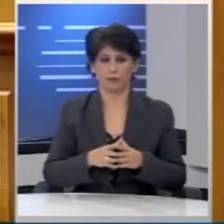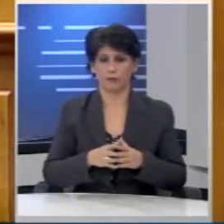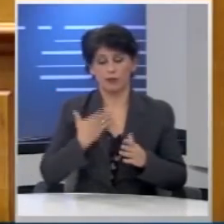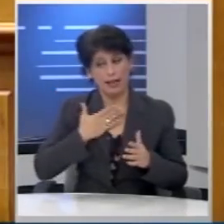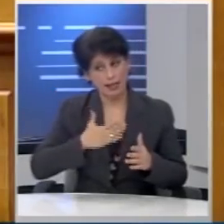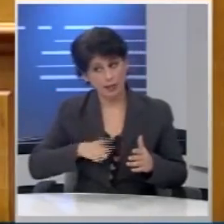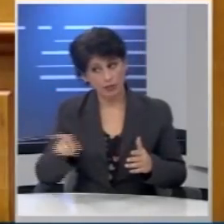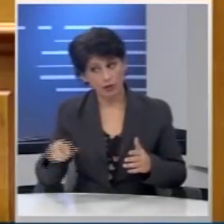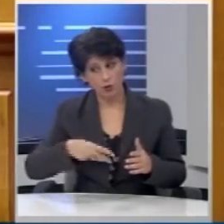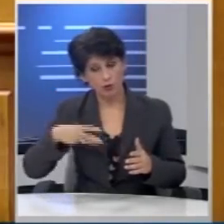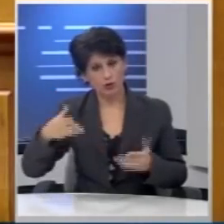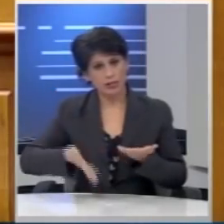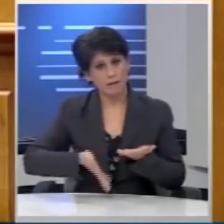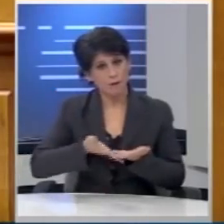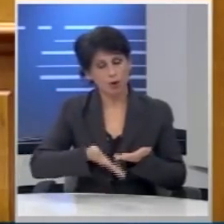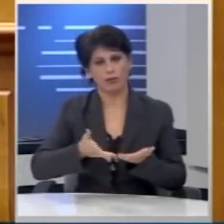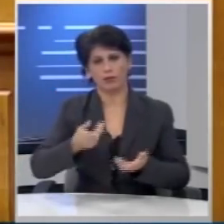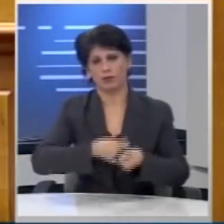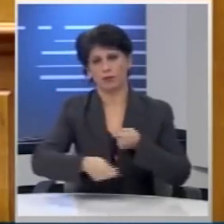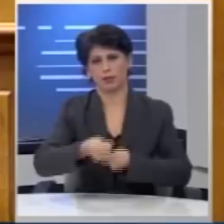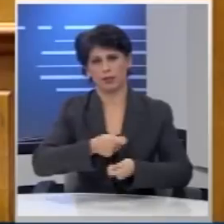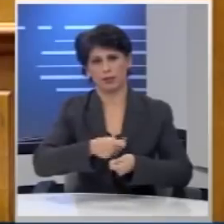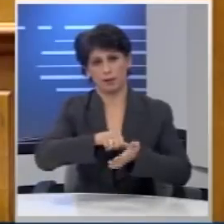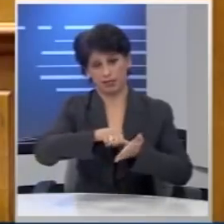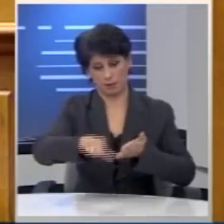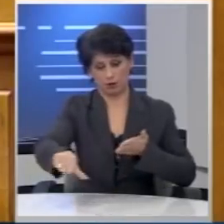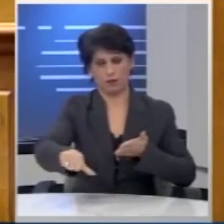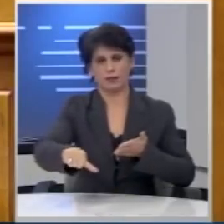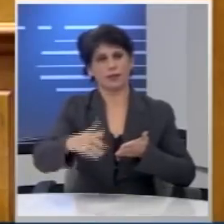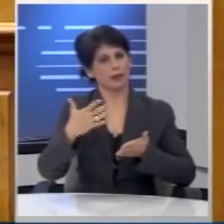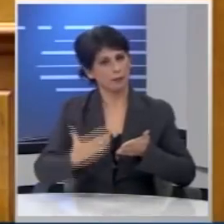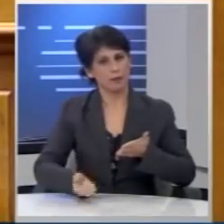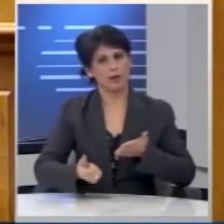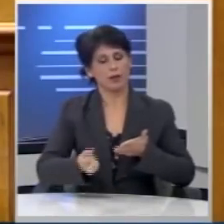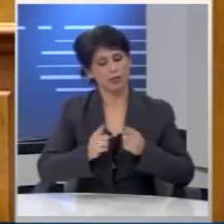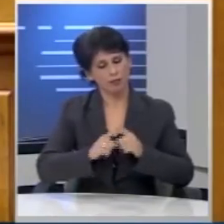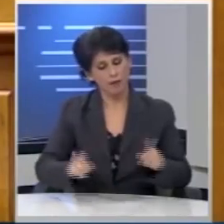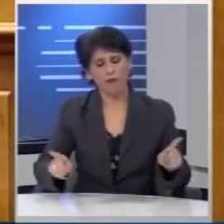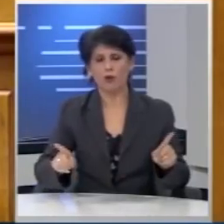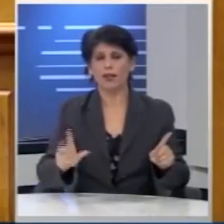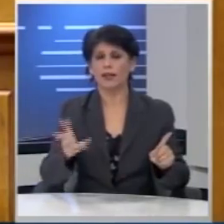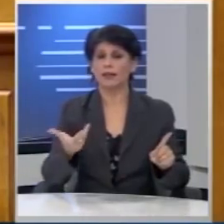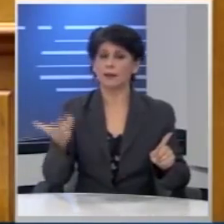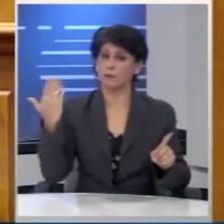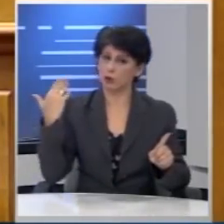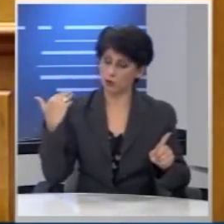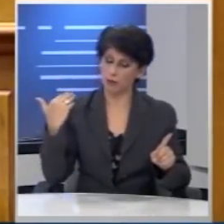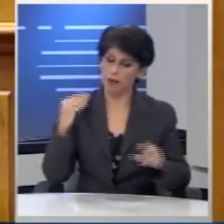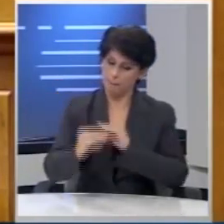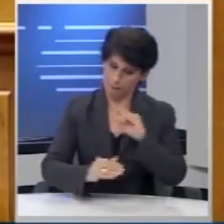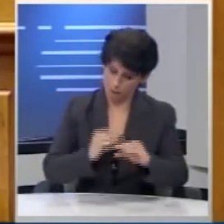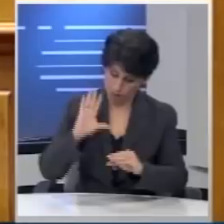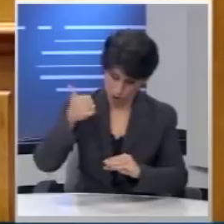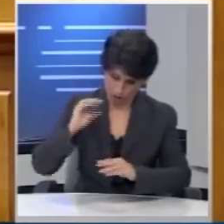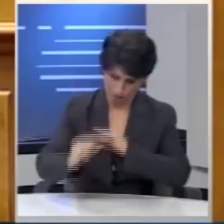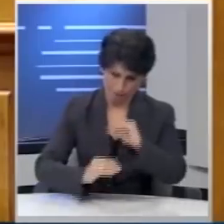ήθελε να βοηθήσει τις επιχειρήσεις από τις αποσβέσεις και πως υπάρχει διαφορά γιατί πρώτα κάνεις την